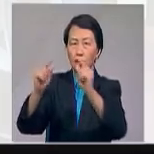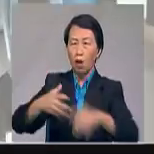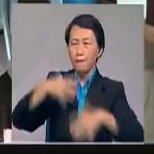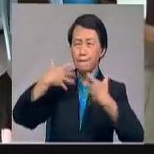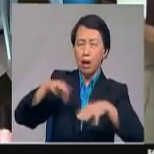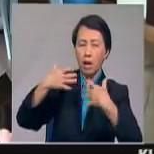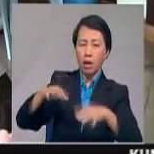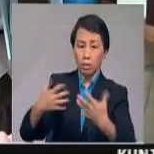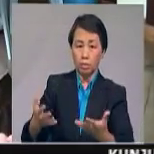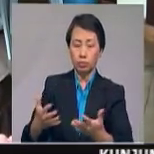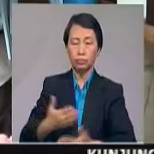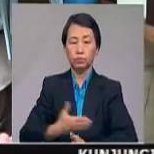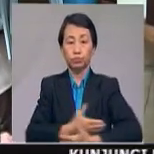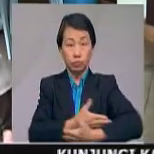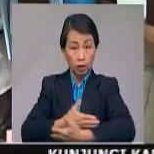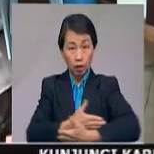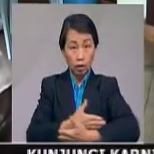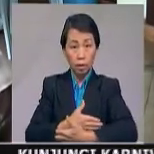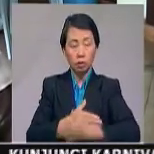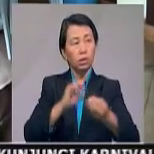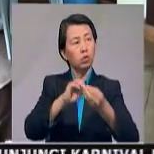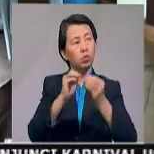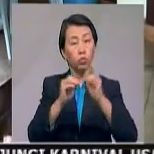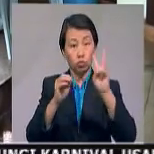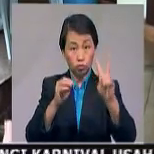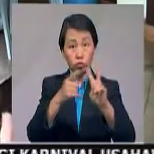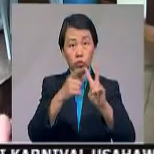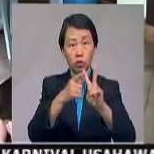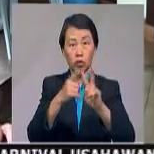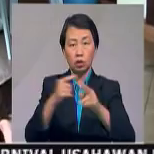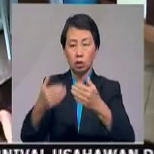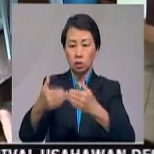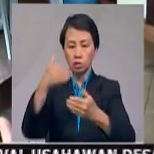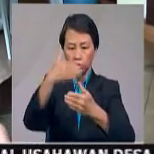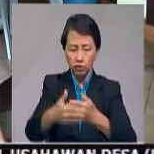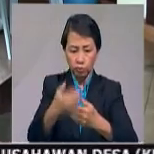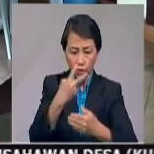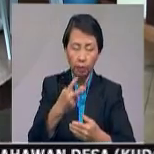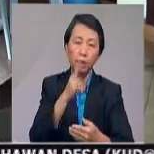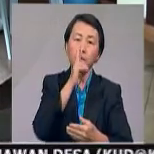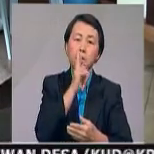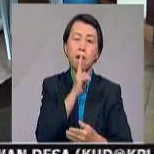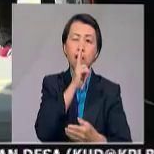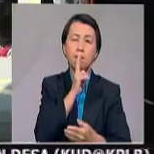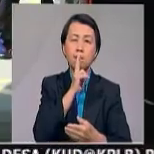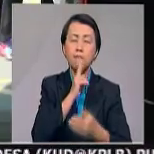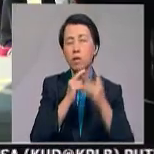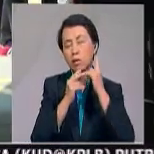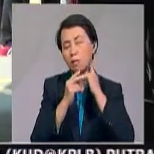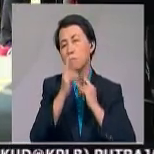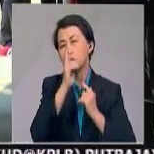tu. Anak-anak yang second tu macam sebelah dia macam nampaklah merah-merah dia.